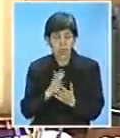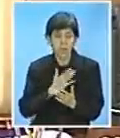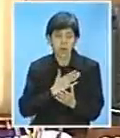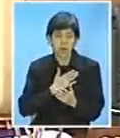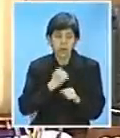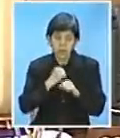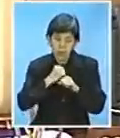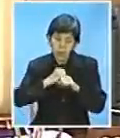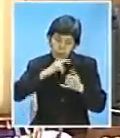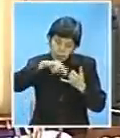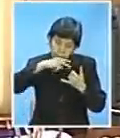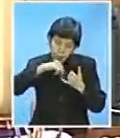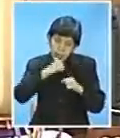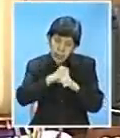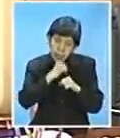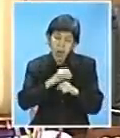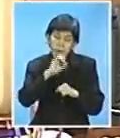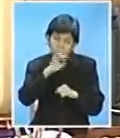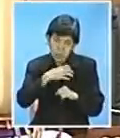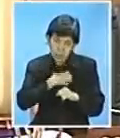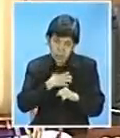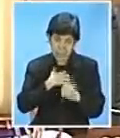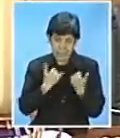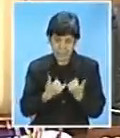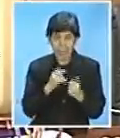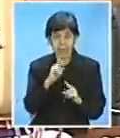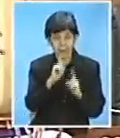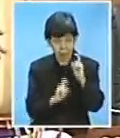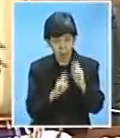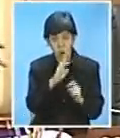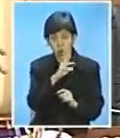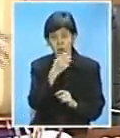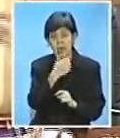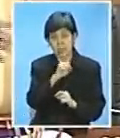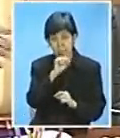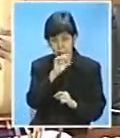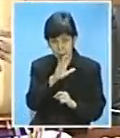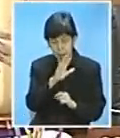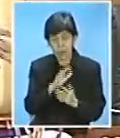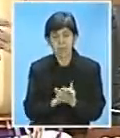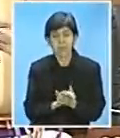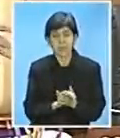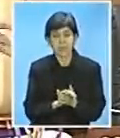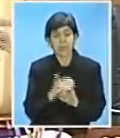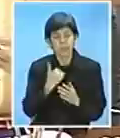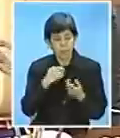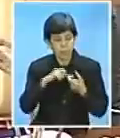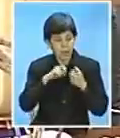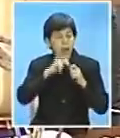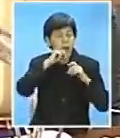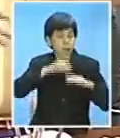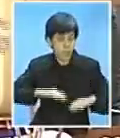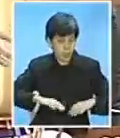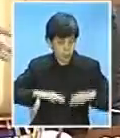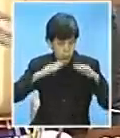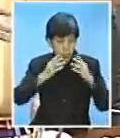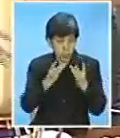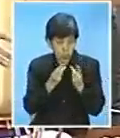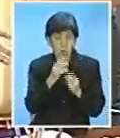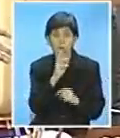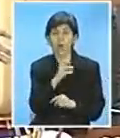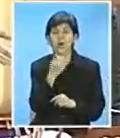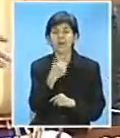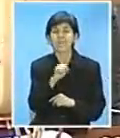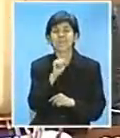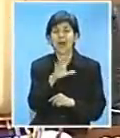ทางนิติเวชที่ออกมาผมกำลังเรียนว่าการสูญเสียชีวิต615รายในเหตุนะครับวิกฤตเรื่องน้ำท่วมเนี่ยเป็นตัวเลข